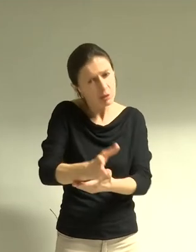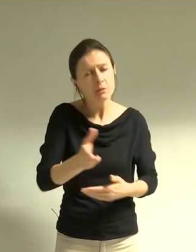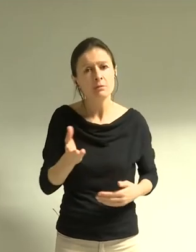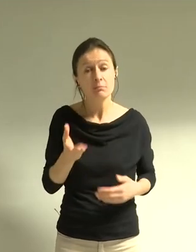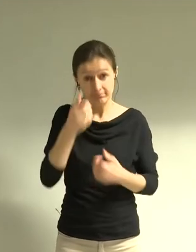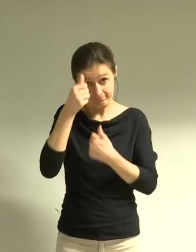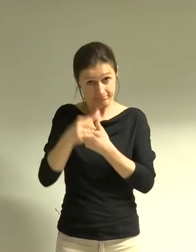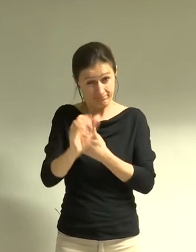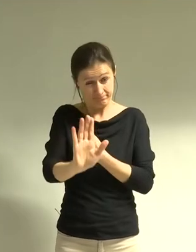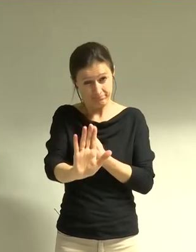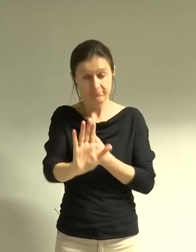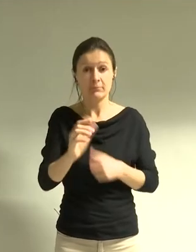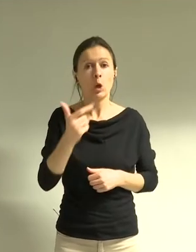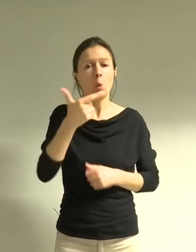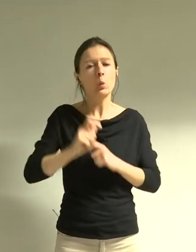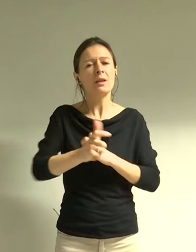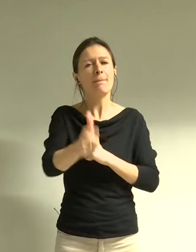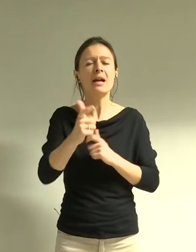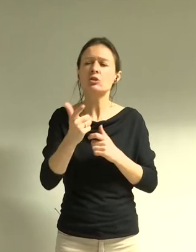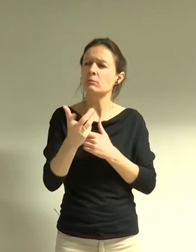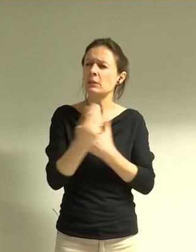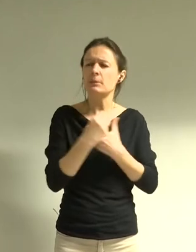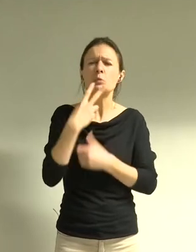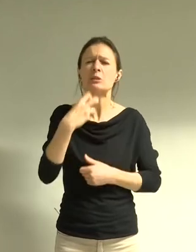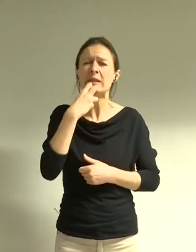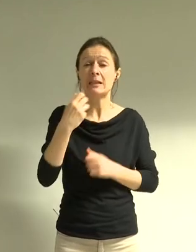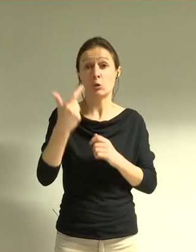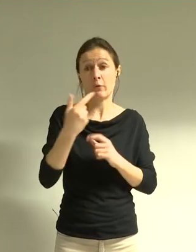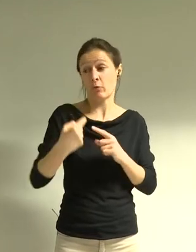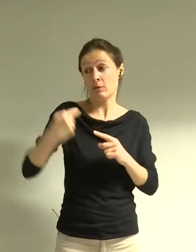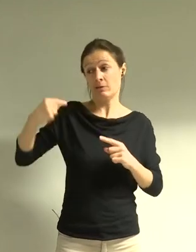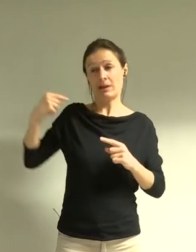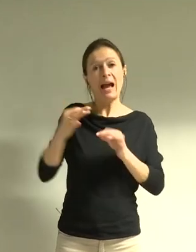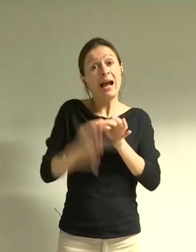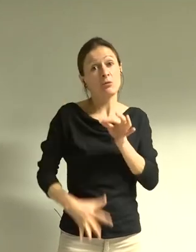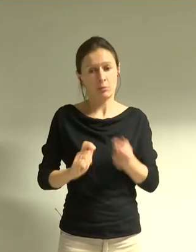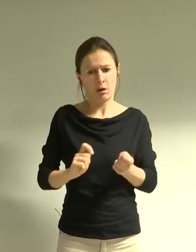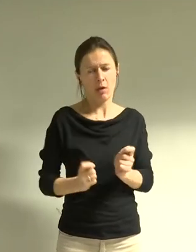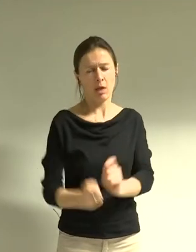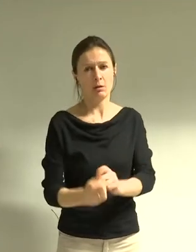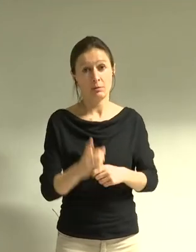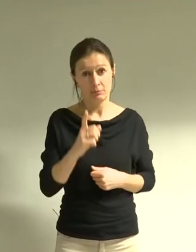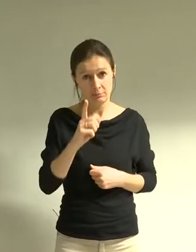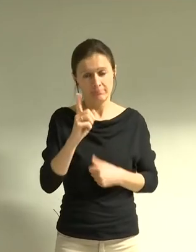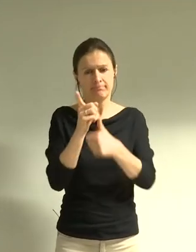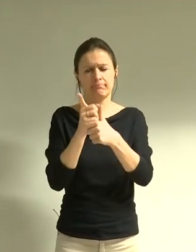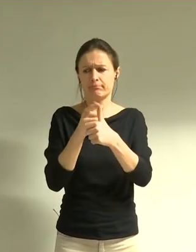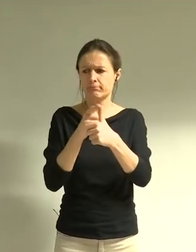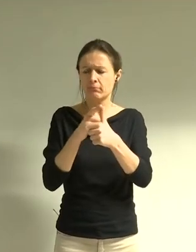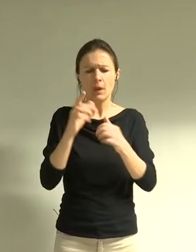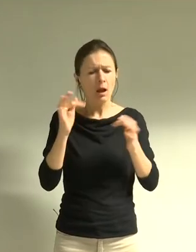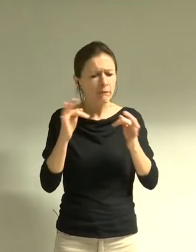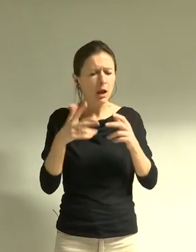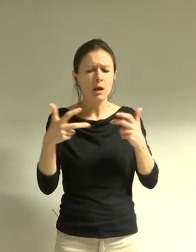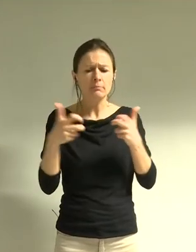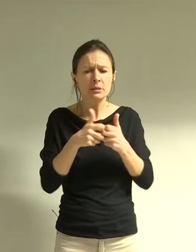deux démarches de votation citoyenne dont vous avez bafoué les résultats celles portant sur une augmentation de la tarification du stationnement que vous